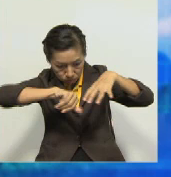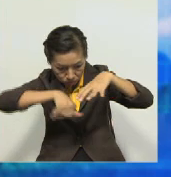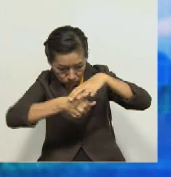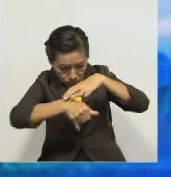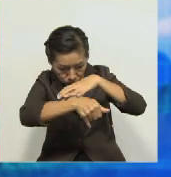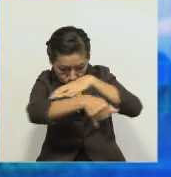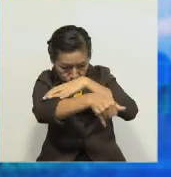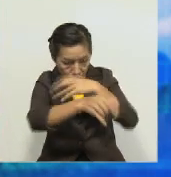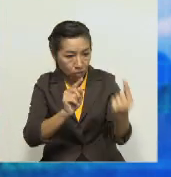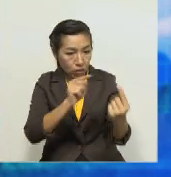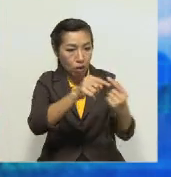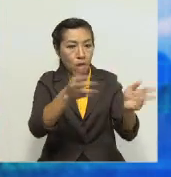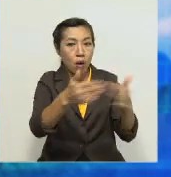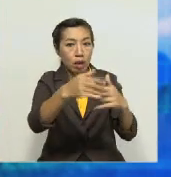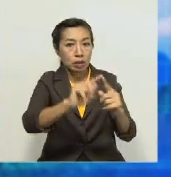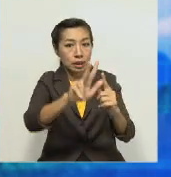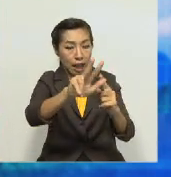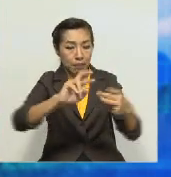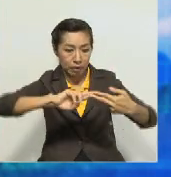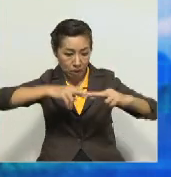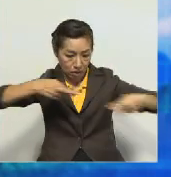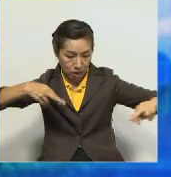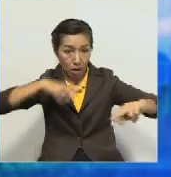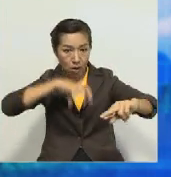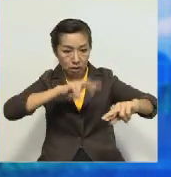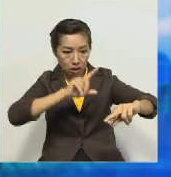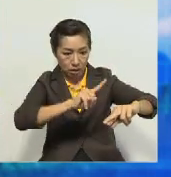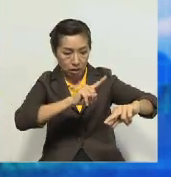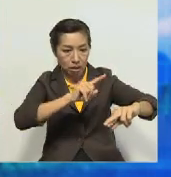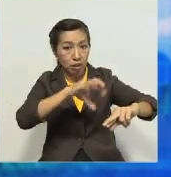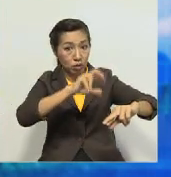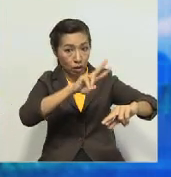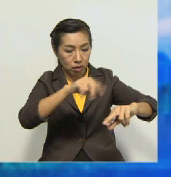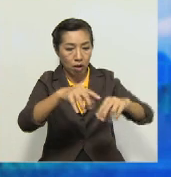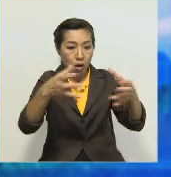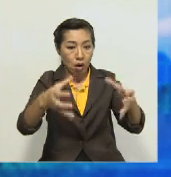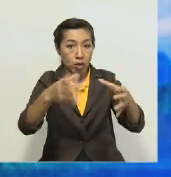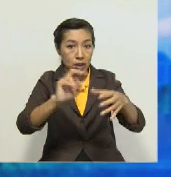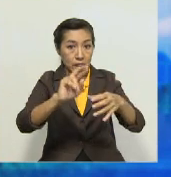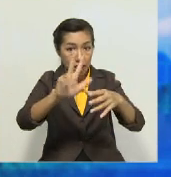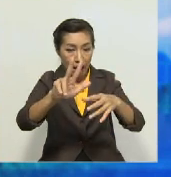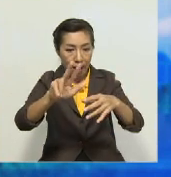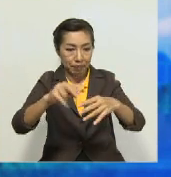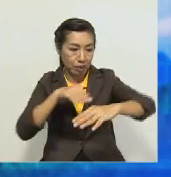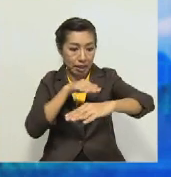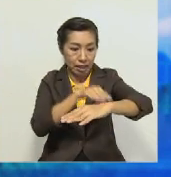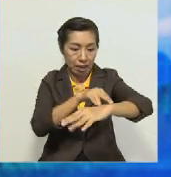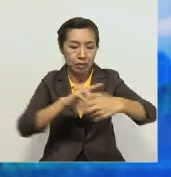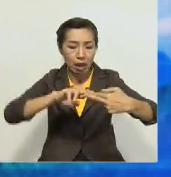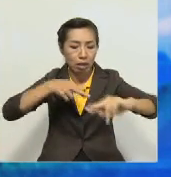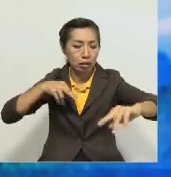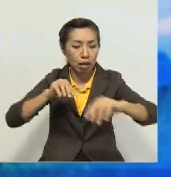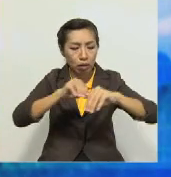้าสู่หองถง 3โดยมีการวางเชือกนำจากห้องถง 3 สู่สามแยกแต่สามารถเดนทางไปได้เพีง 200 เมรเท่านั้